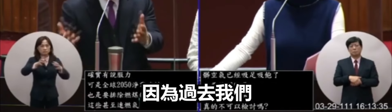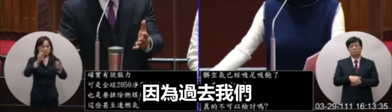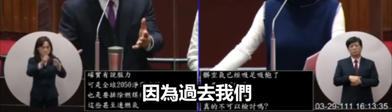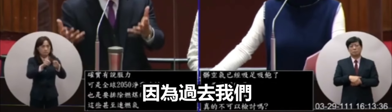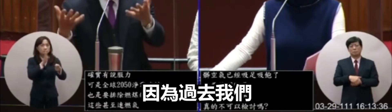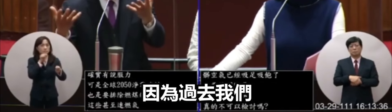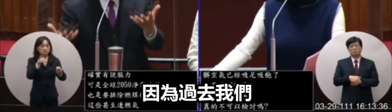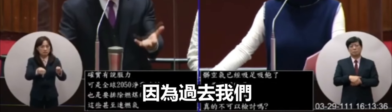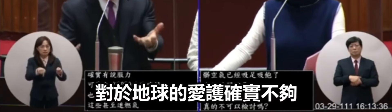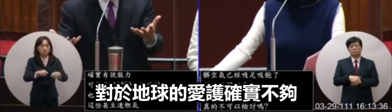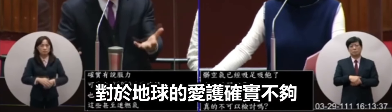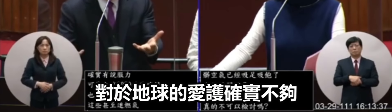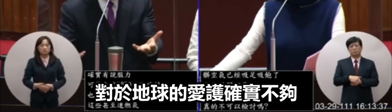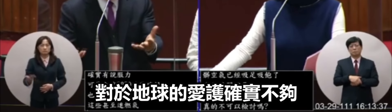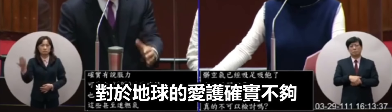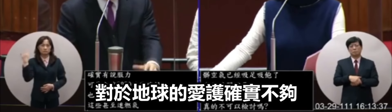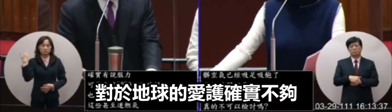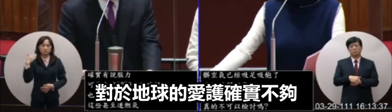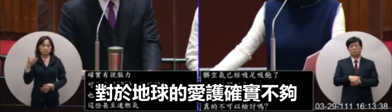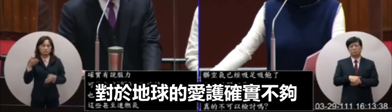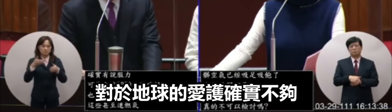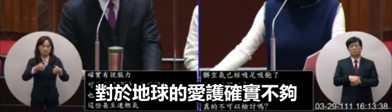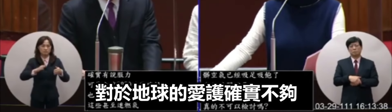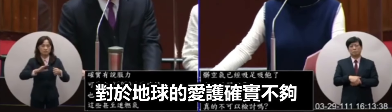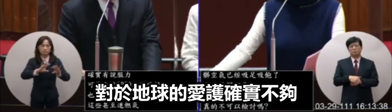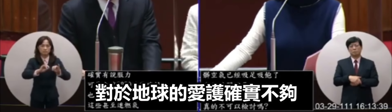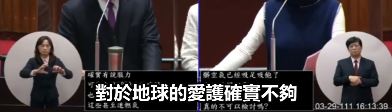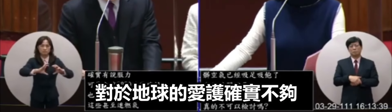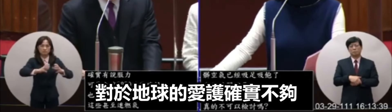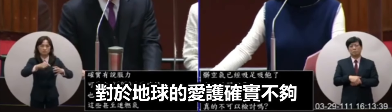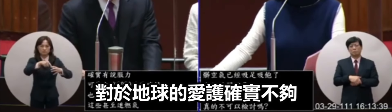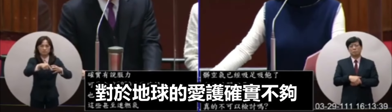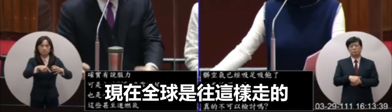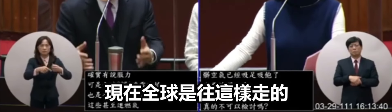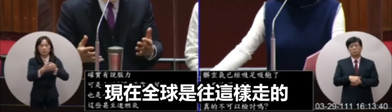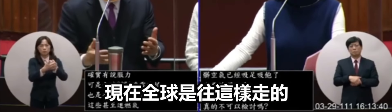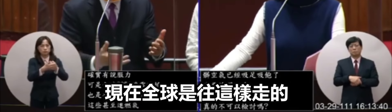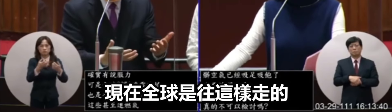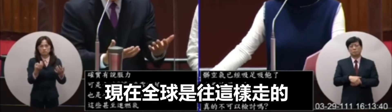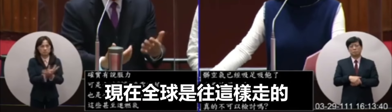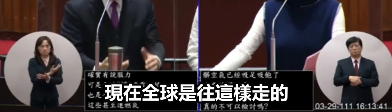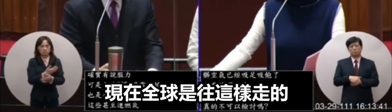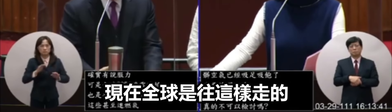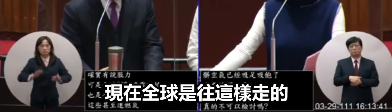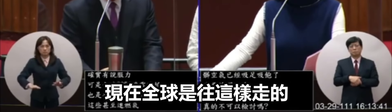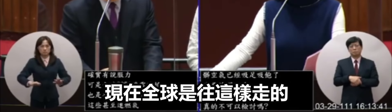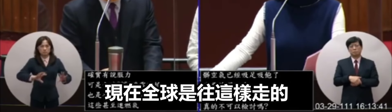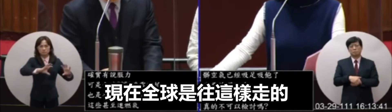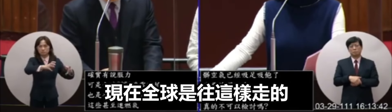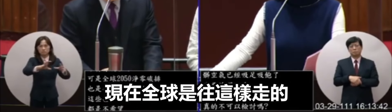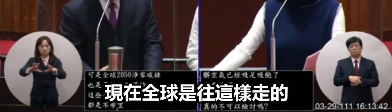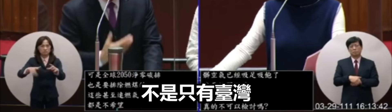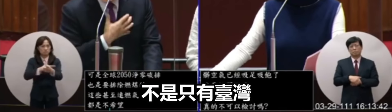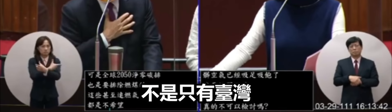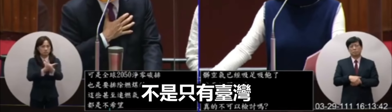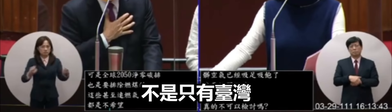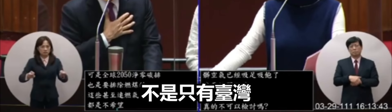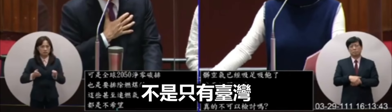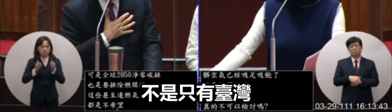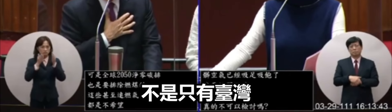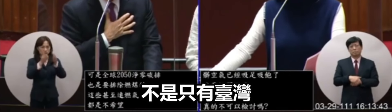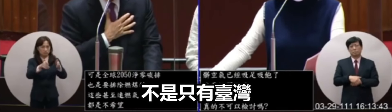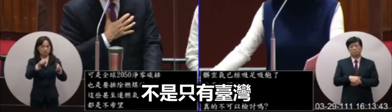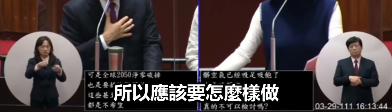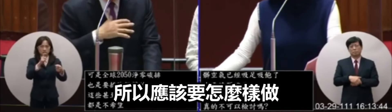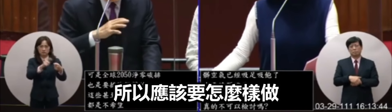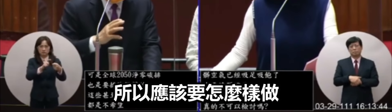因为过去我们对于地球的爱护确实不够，那现在全球是往这样走的，不是只有